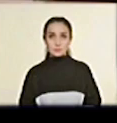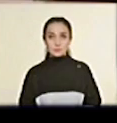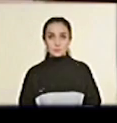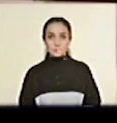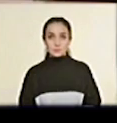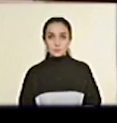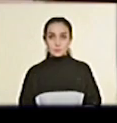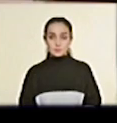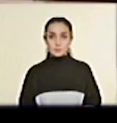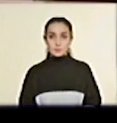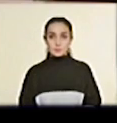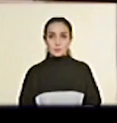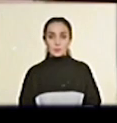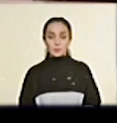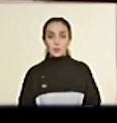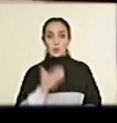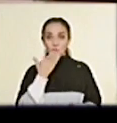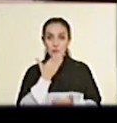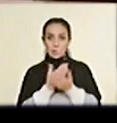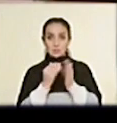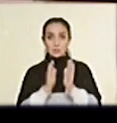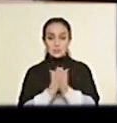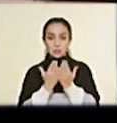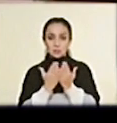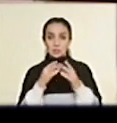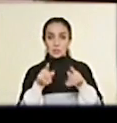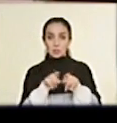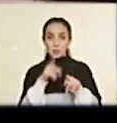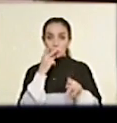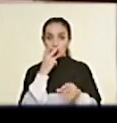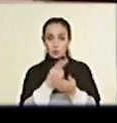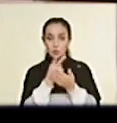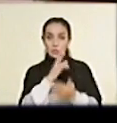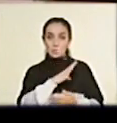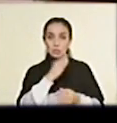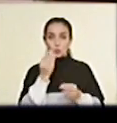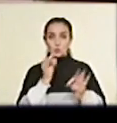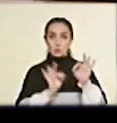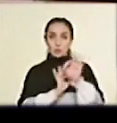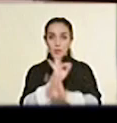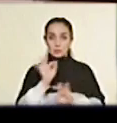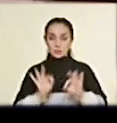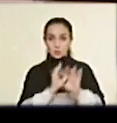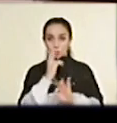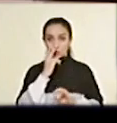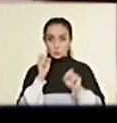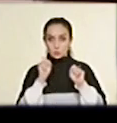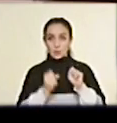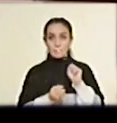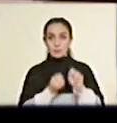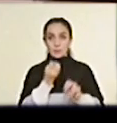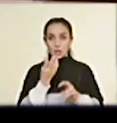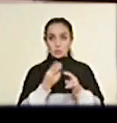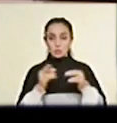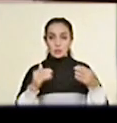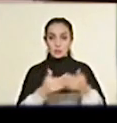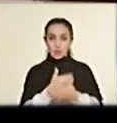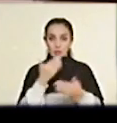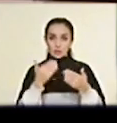Mana darsingizda ham ifodalangan ushbu xaritadan ko'rishimiz mumkin. Ya'ni bir qancha